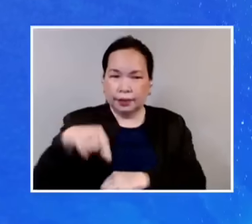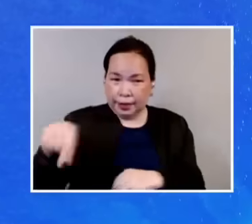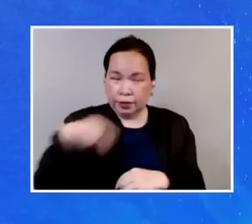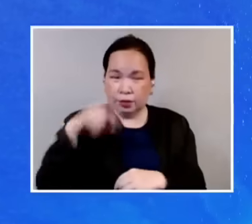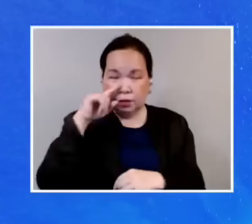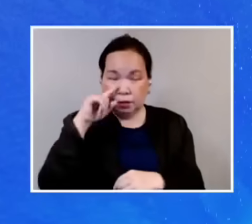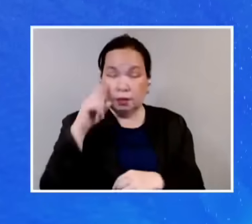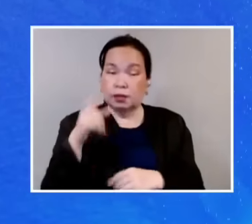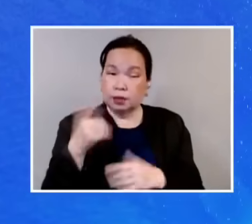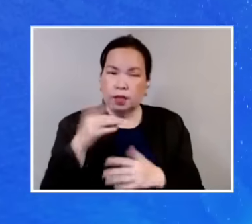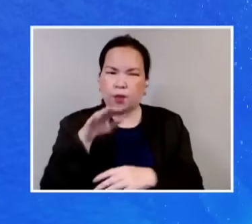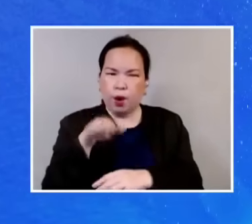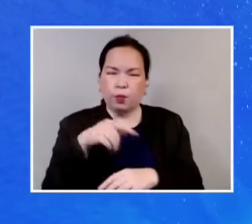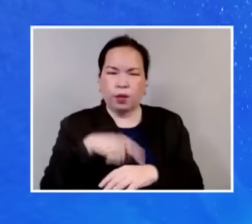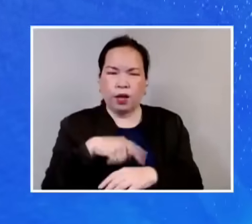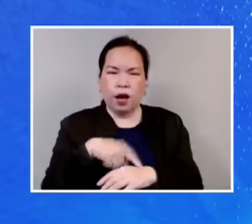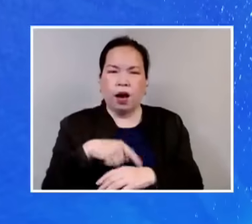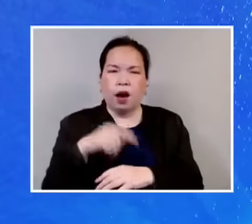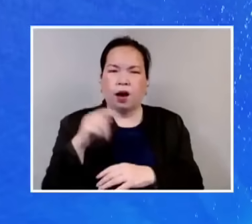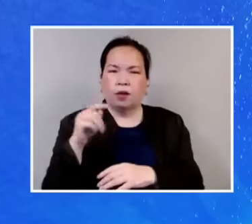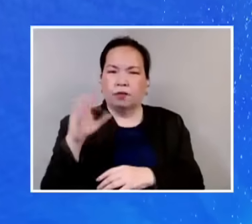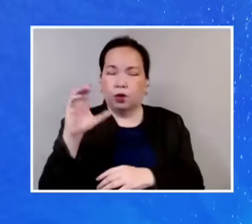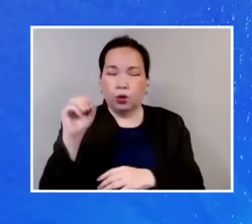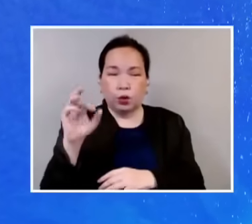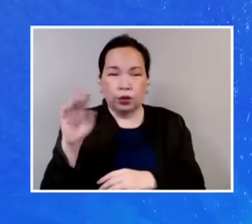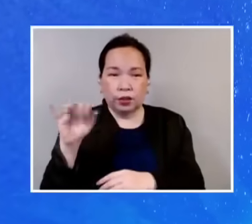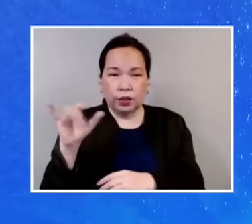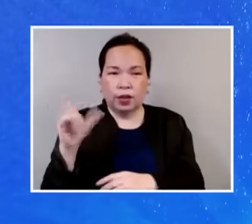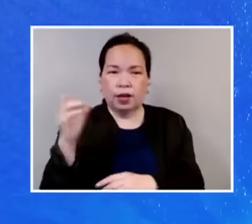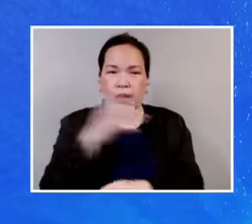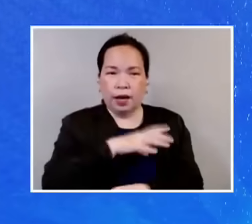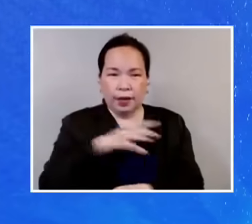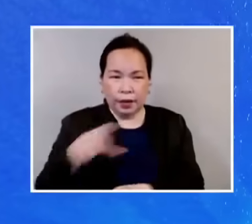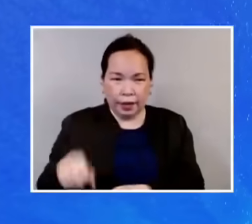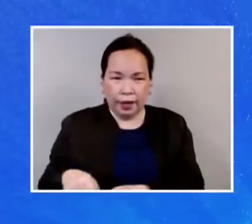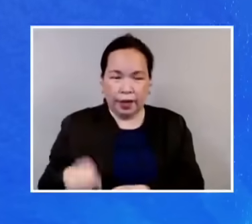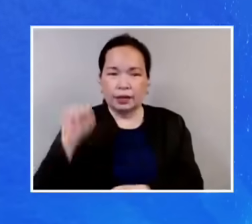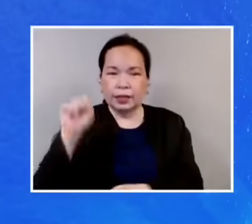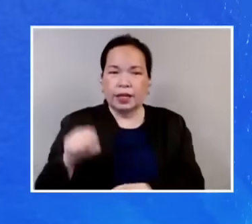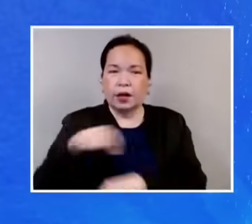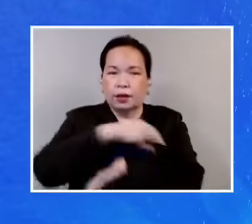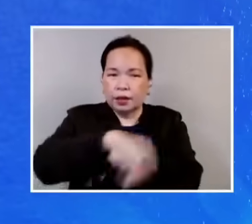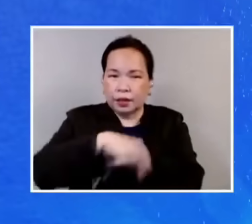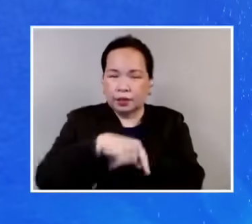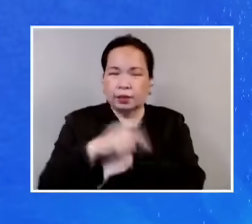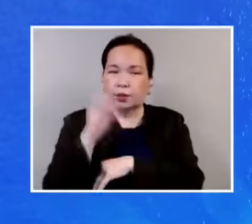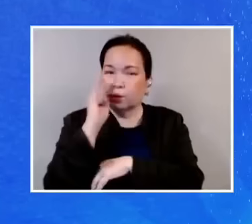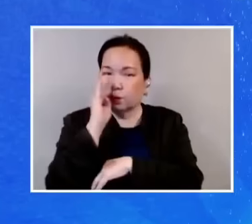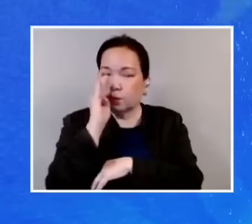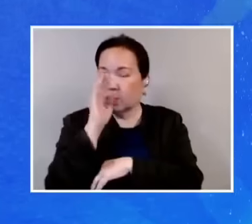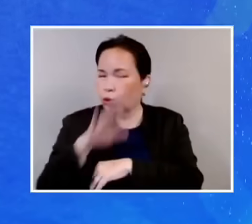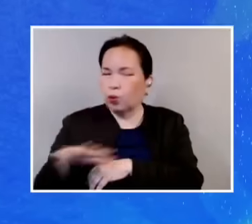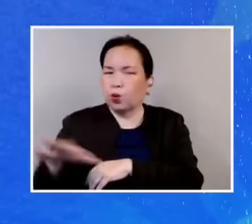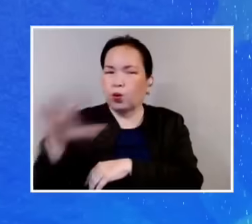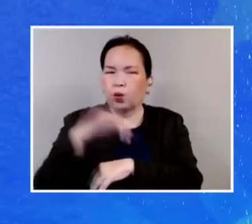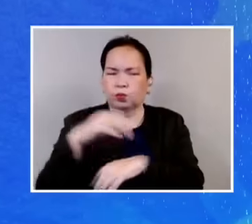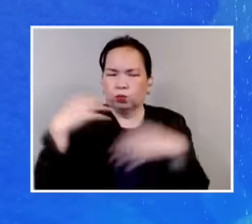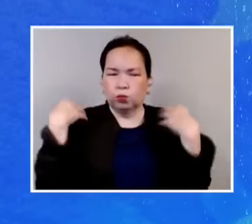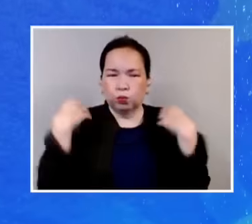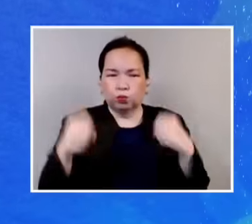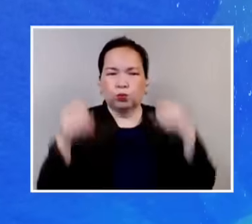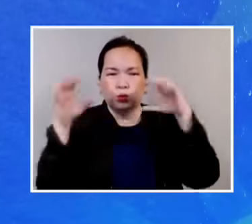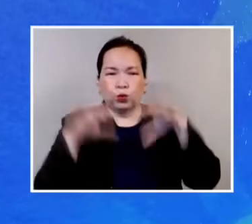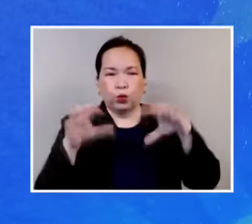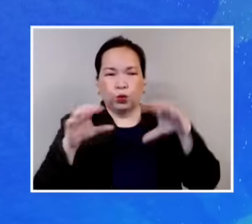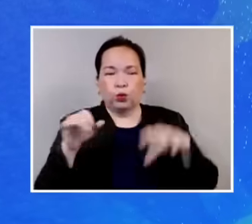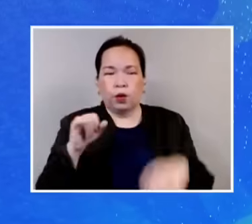Cordillera, Cagayan Valley, Marinduque, Southern Quezon at buong Bicol Region at may malalakas na ulan sa gabi sa Isabela, sa